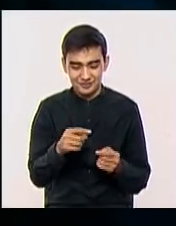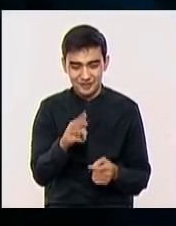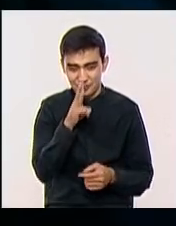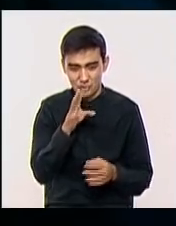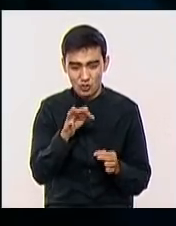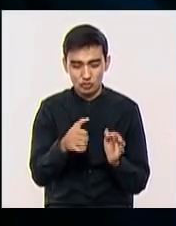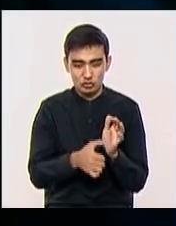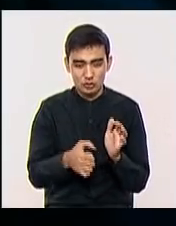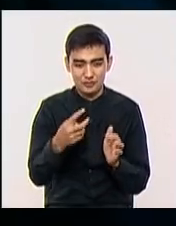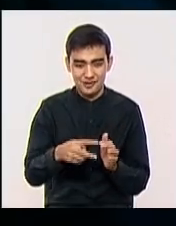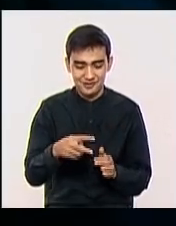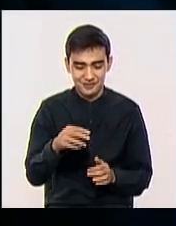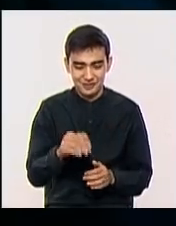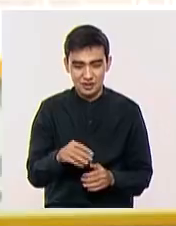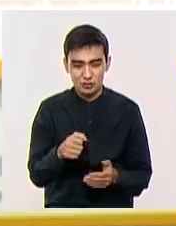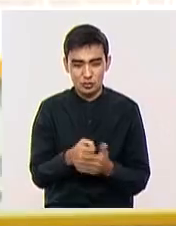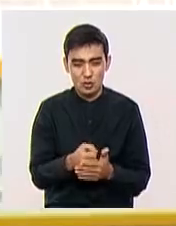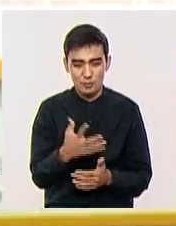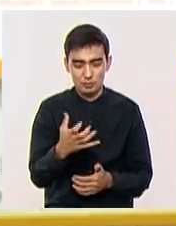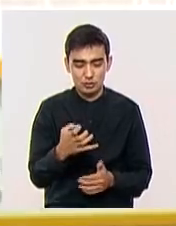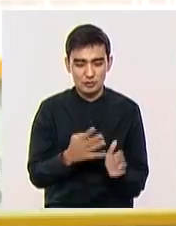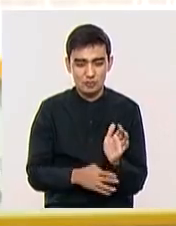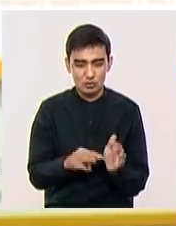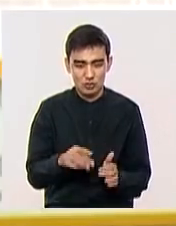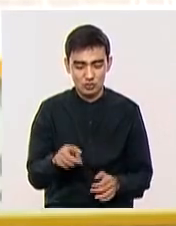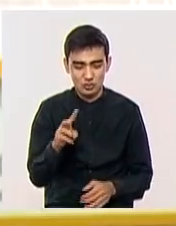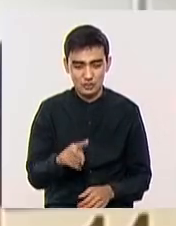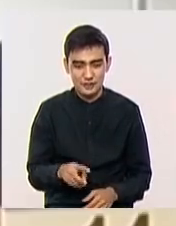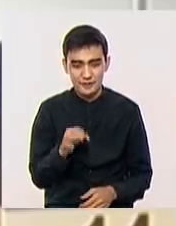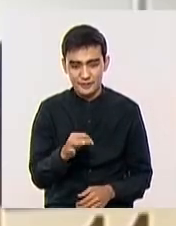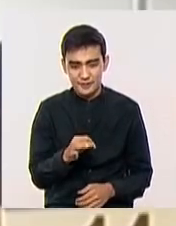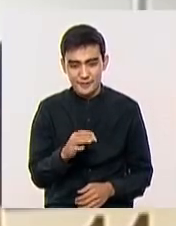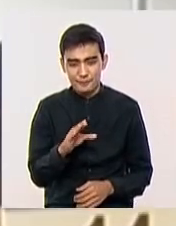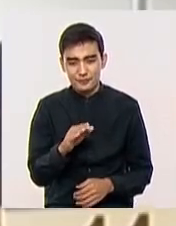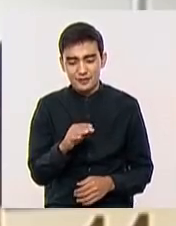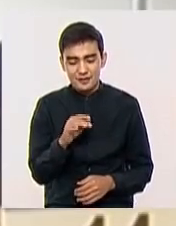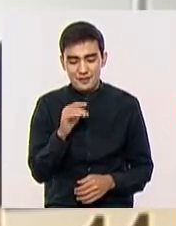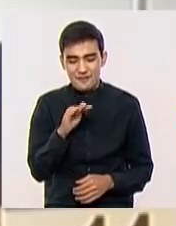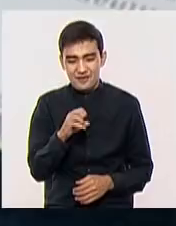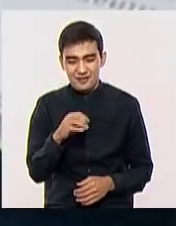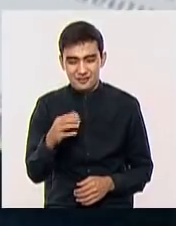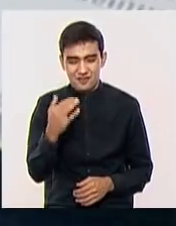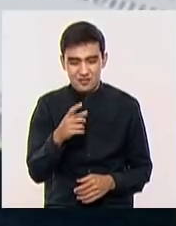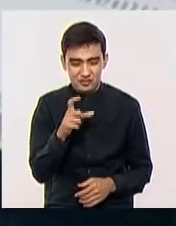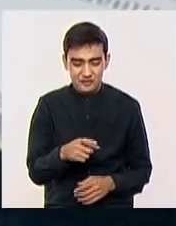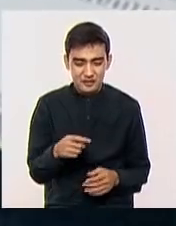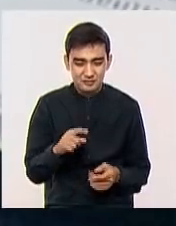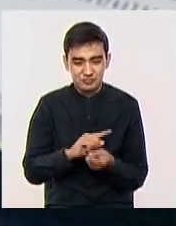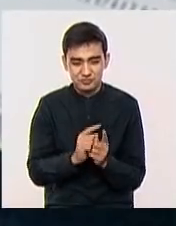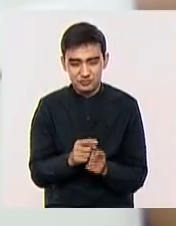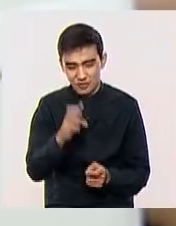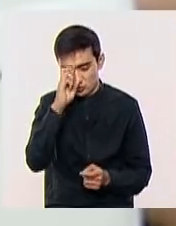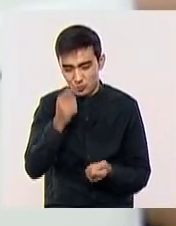с 620 до 590 долларов. Финансист Серик Козыбаев считает, что нужно менять систему госуправления и